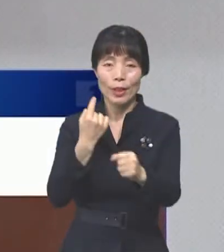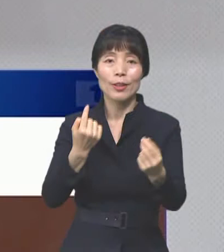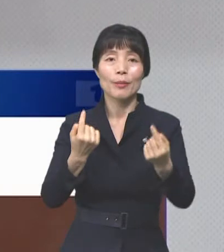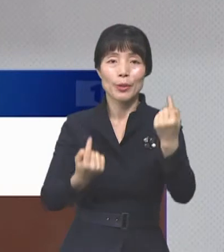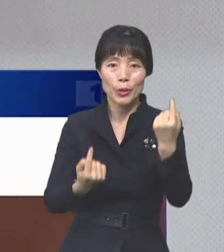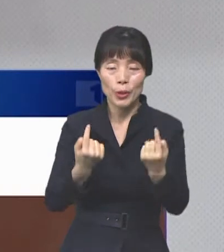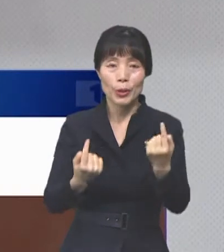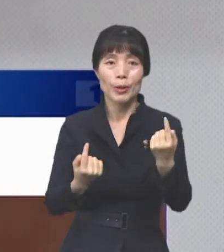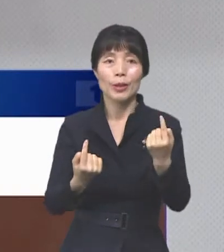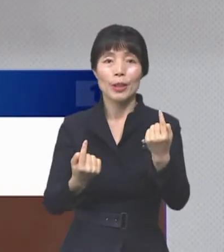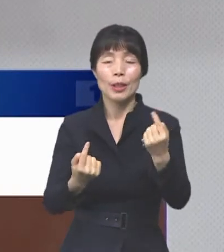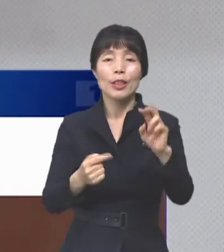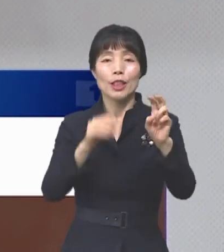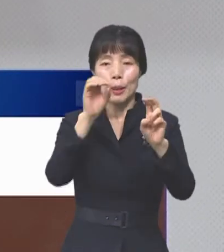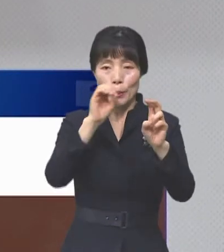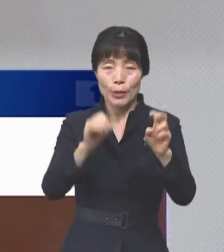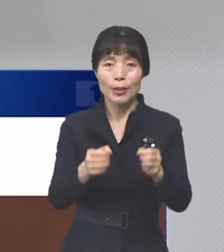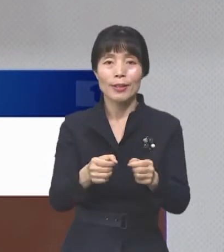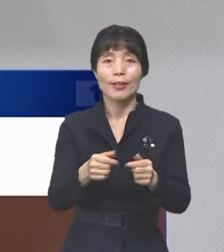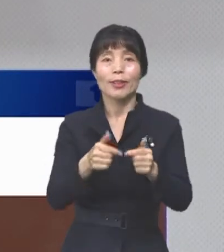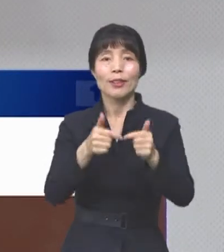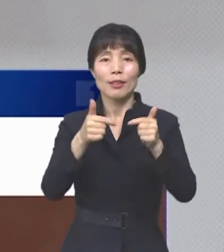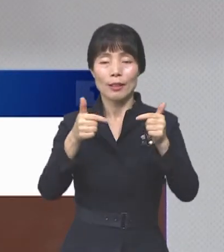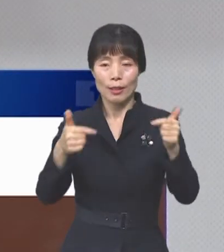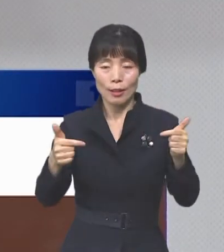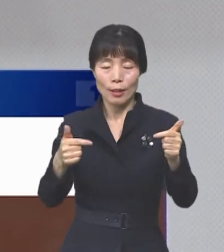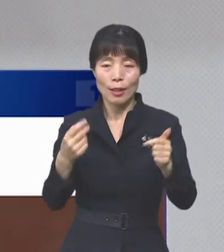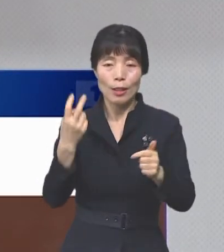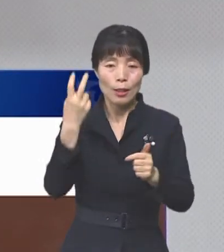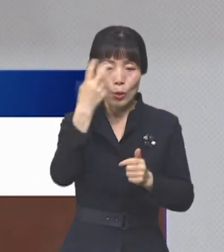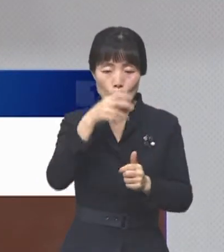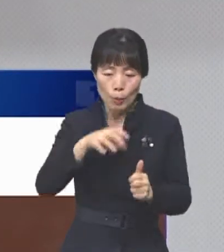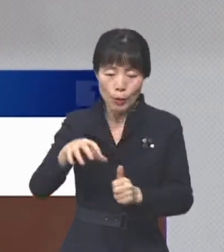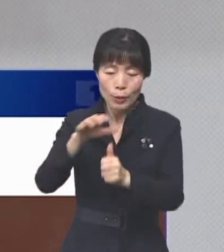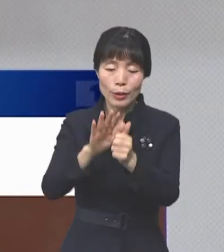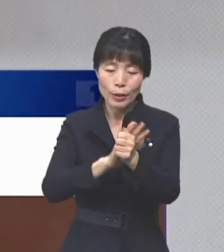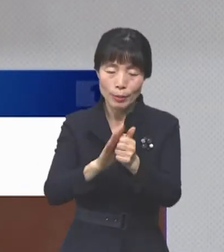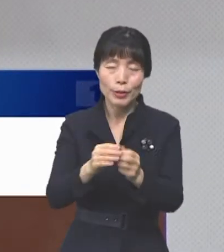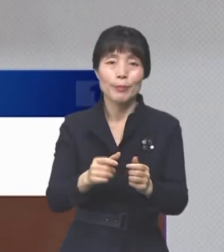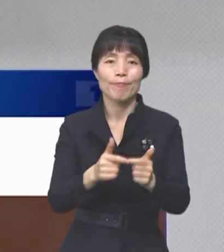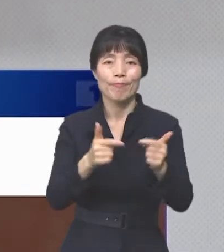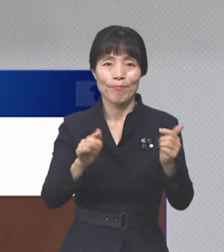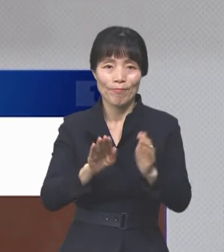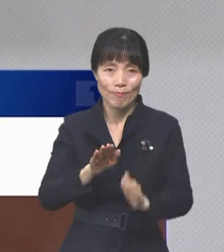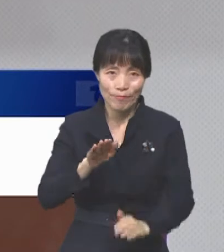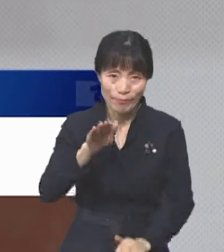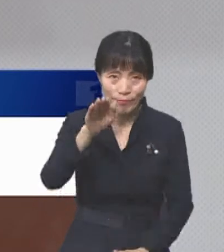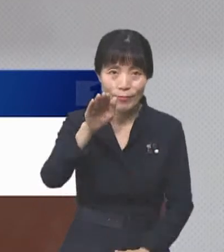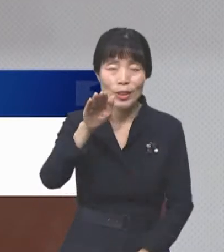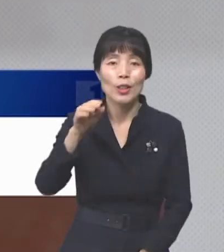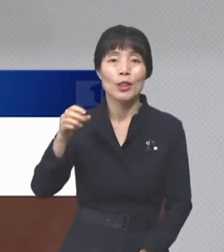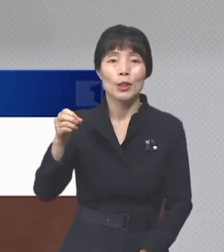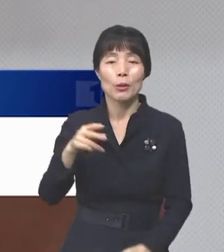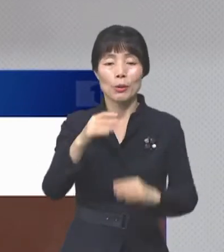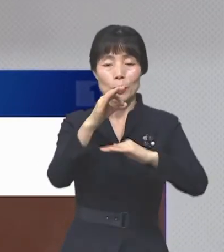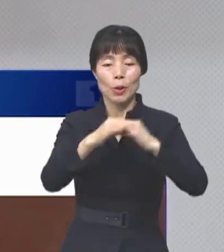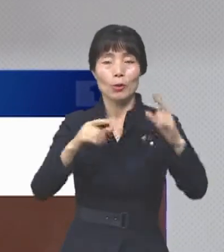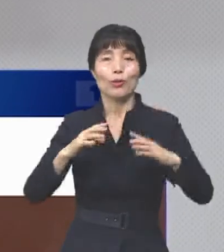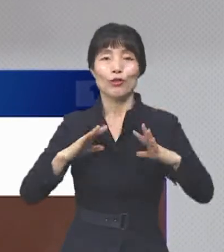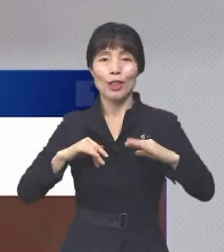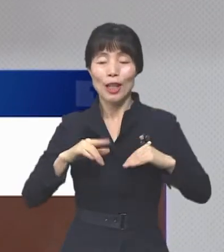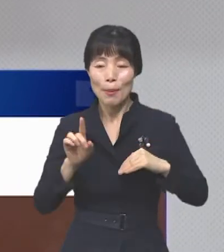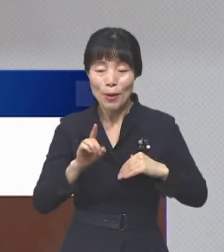작년도보다도 20% 이상을 돌봄 서비스를 향상시키고 우리 서부에